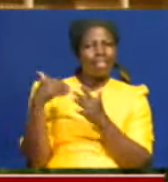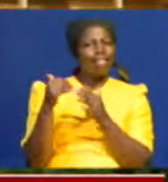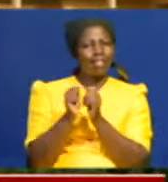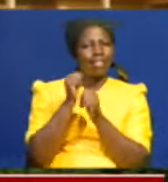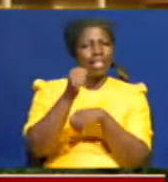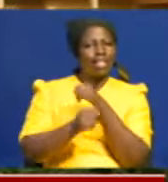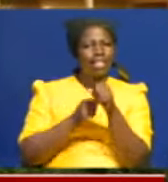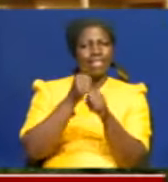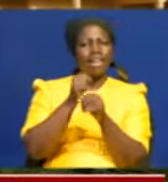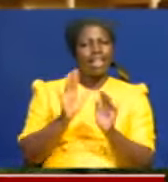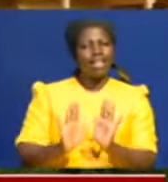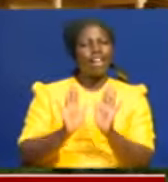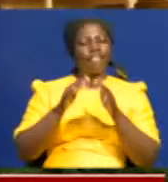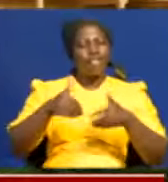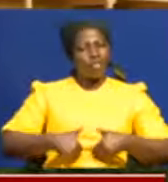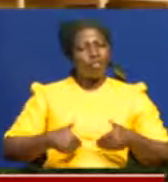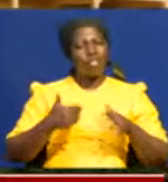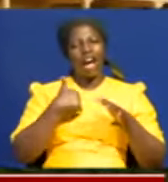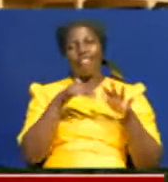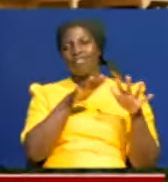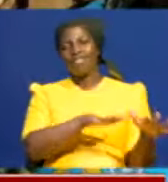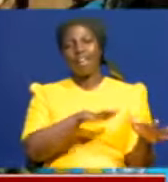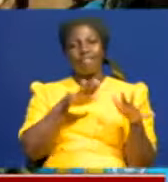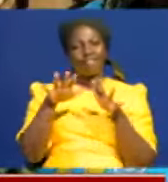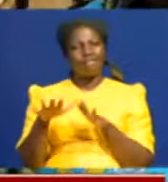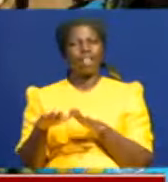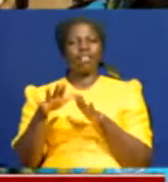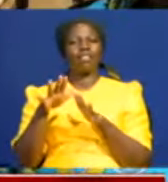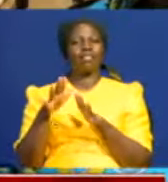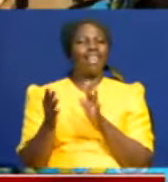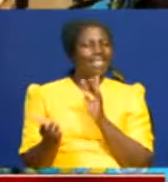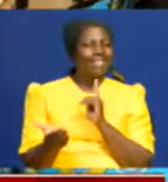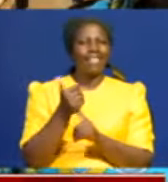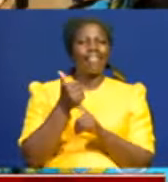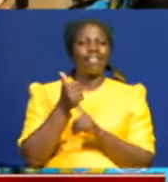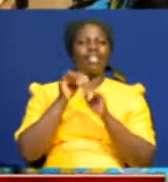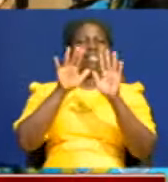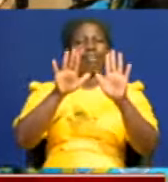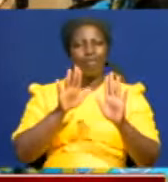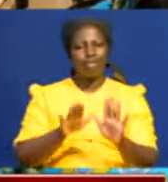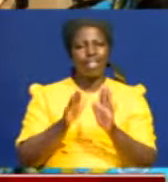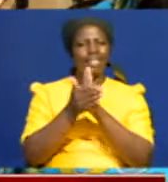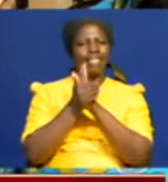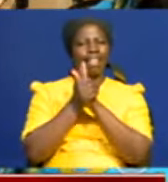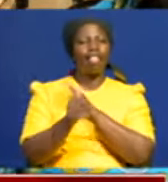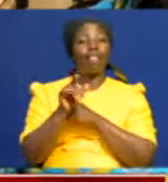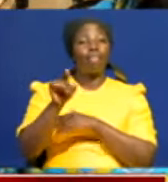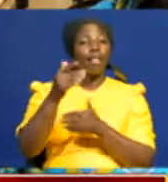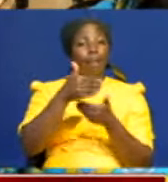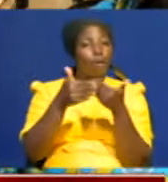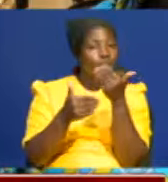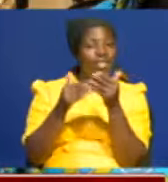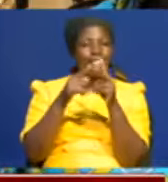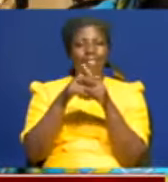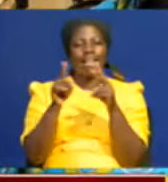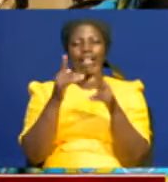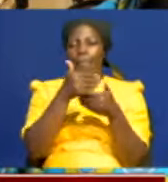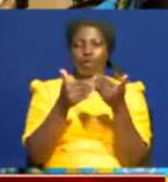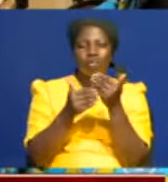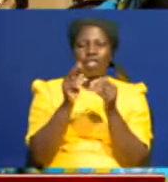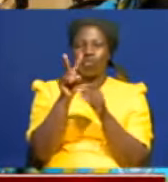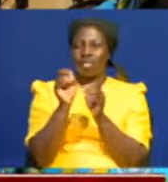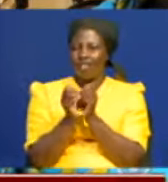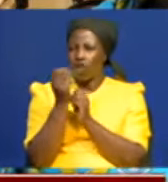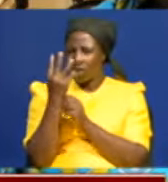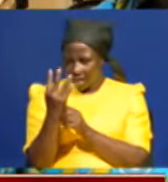facing significant challenges acquiring crucial skills. Hili jengo lilianza 2014, na wakati lilipoanza yule aliyekuwa